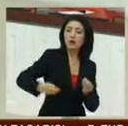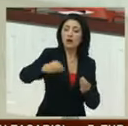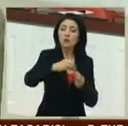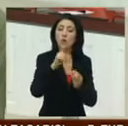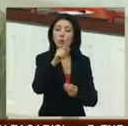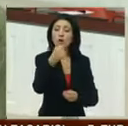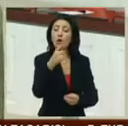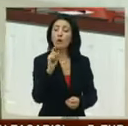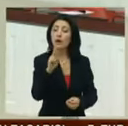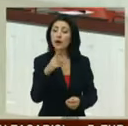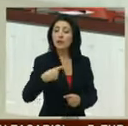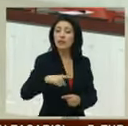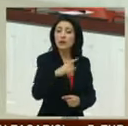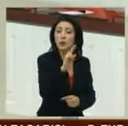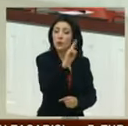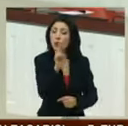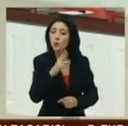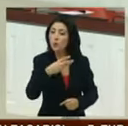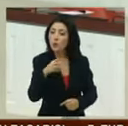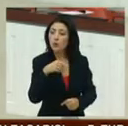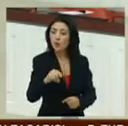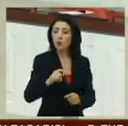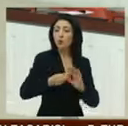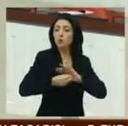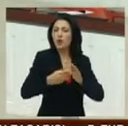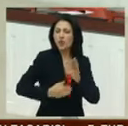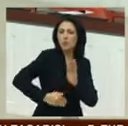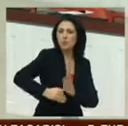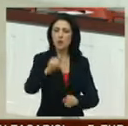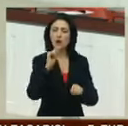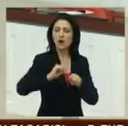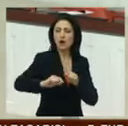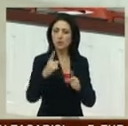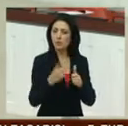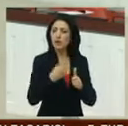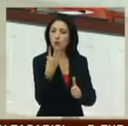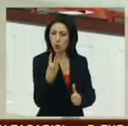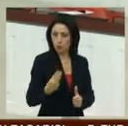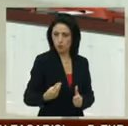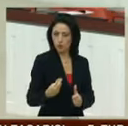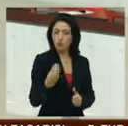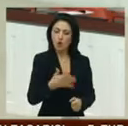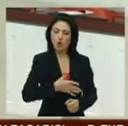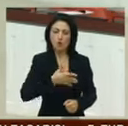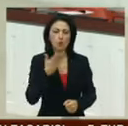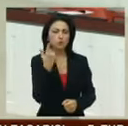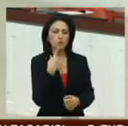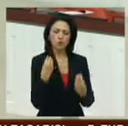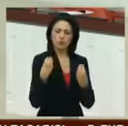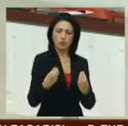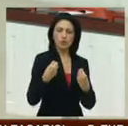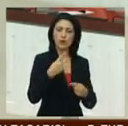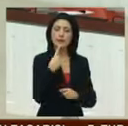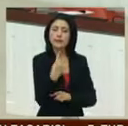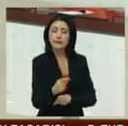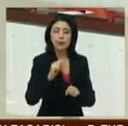12 trilyon euroluk, dünyanın en büyük ekonomilerden biri olduğunu, çok övündüğümüz ekonomimizin